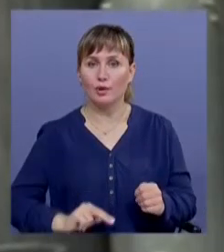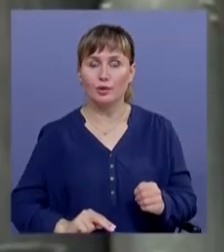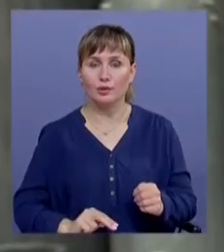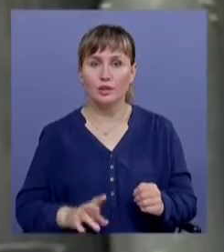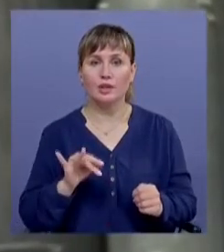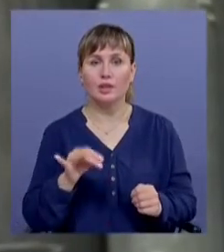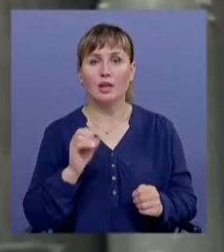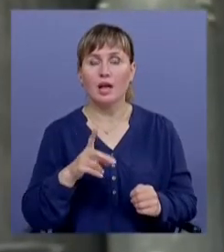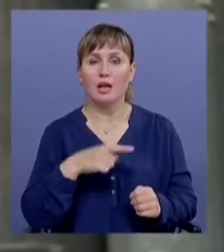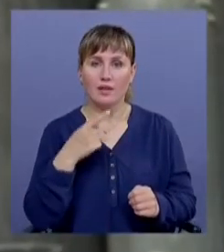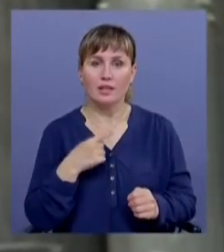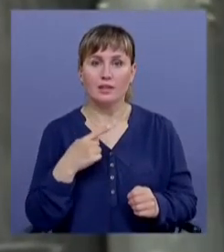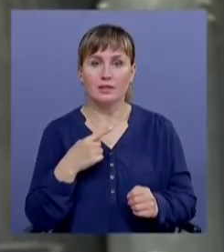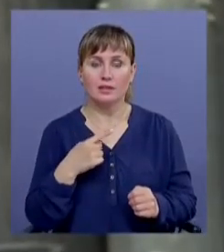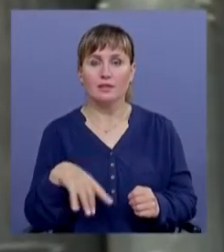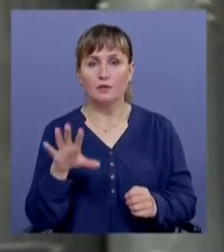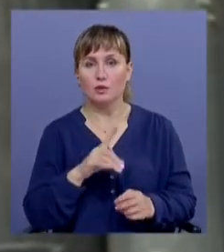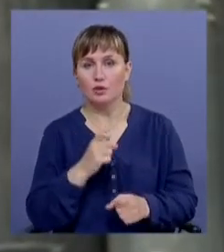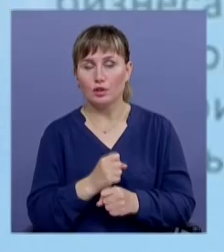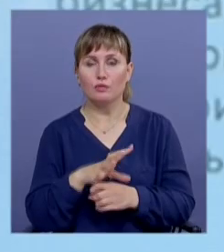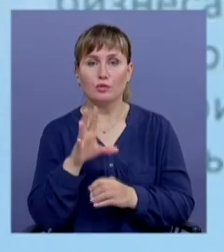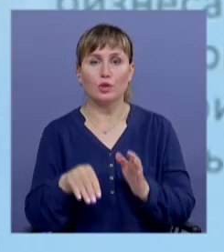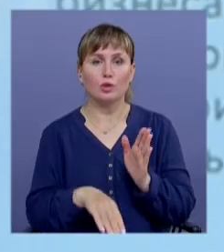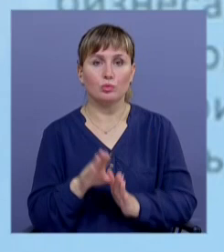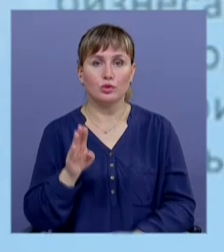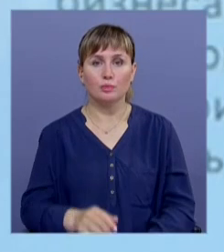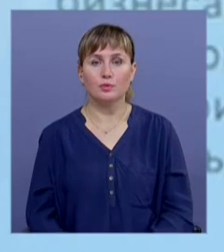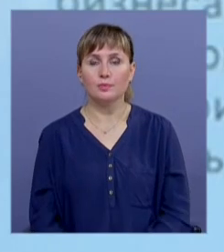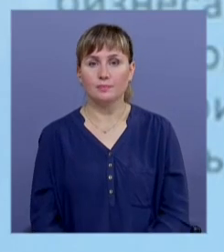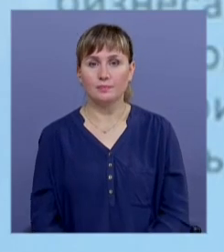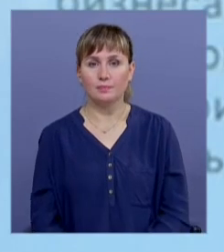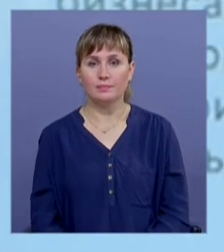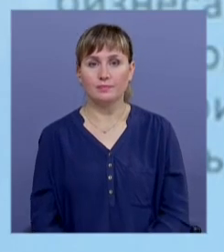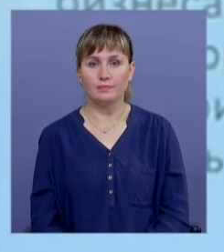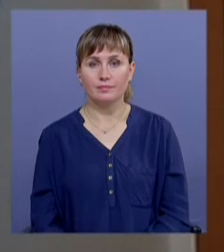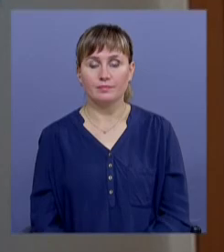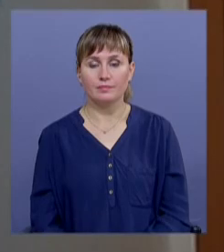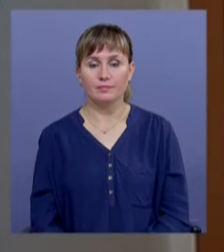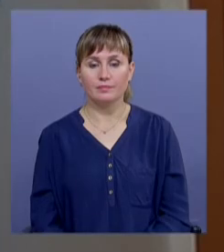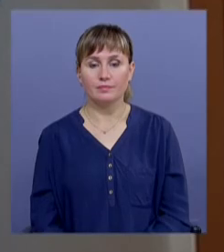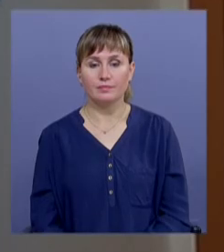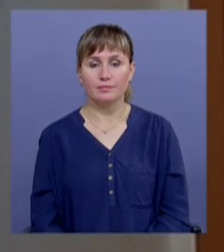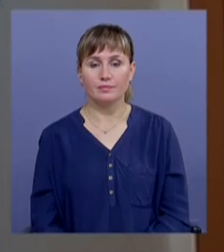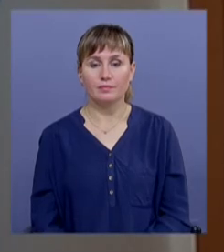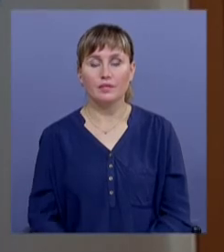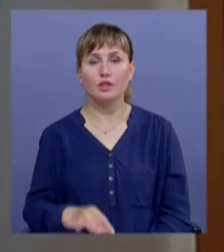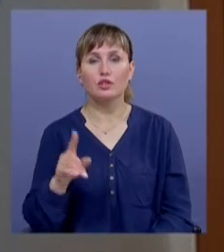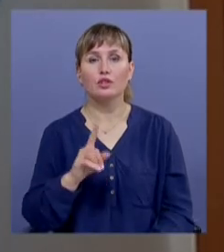Вот, как говорится, все, что не делать, все к лучшему. Построение бизнес-плана. Из чего он